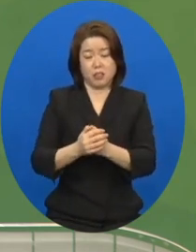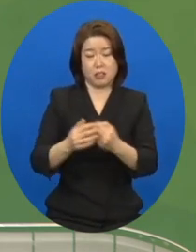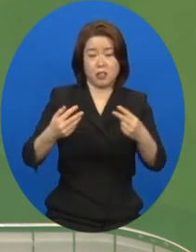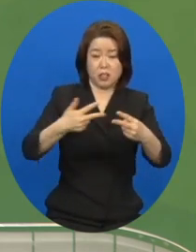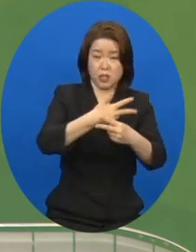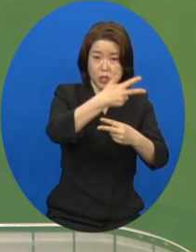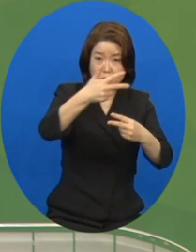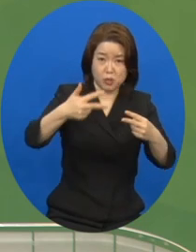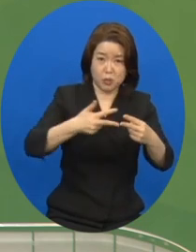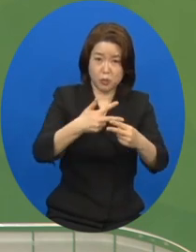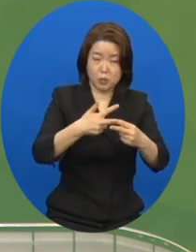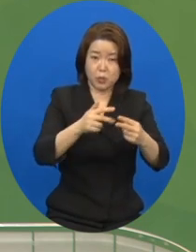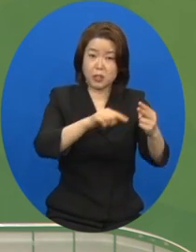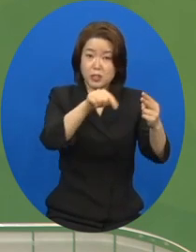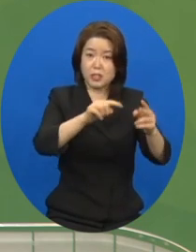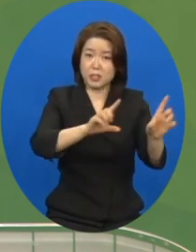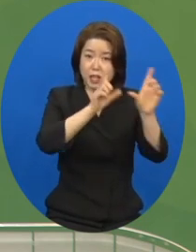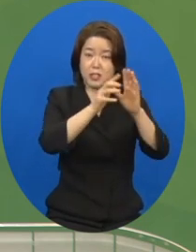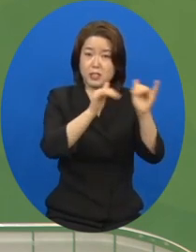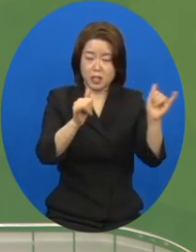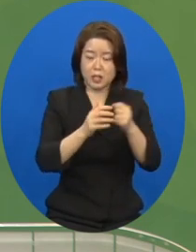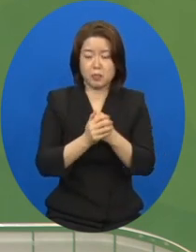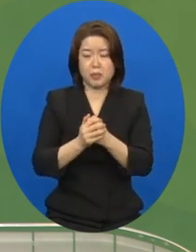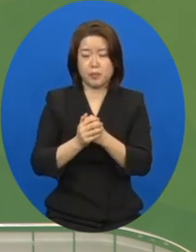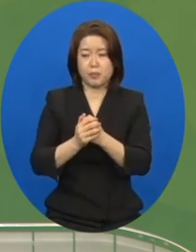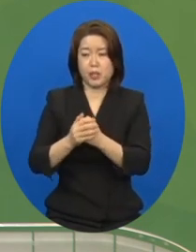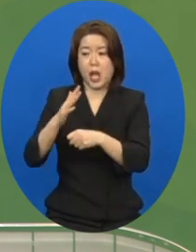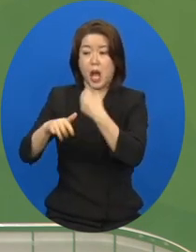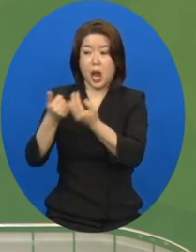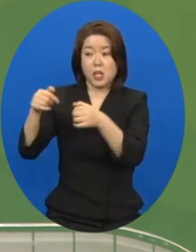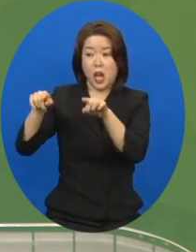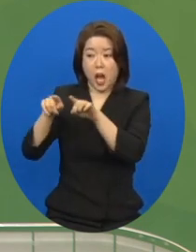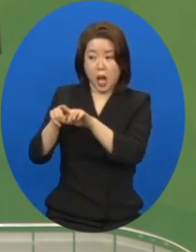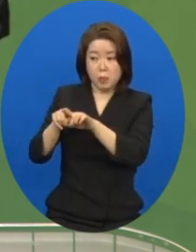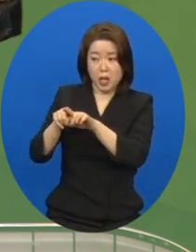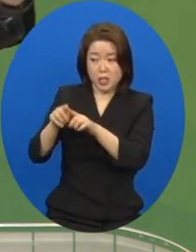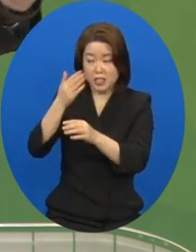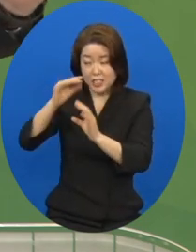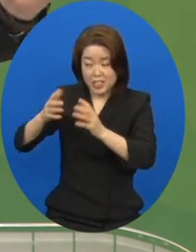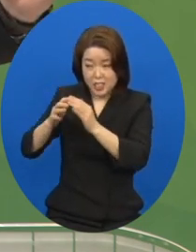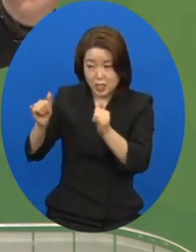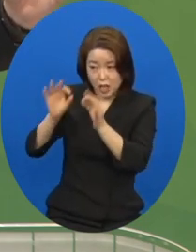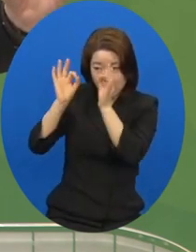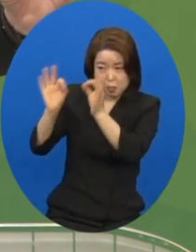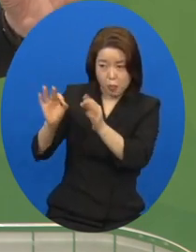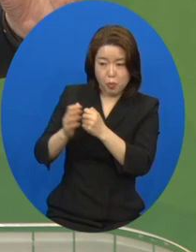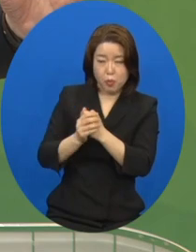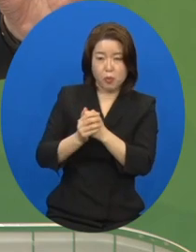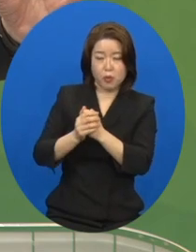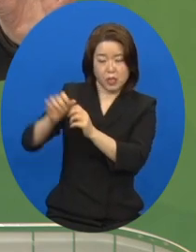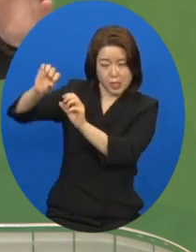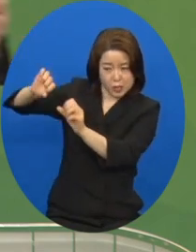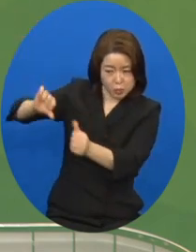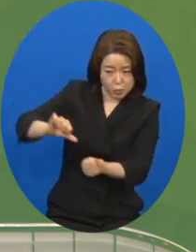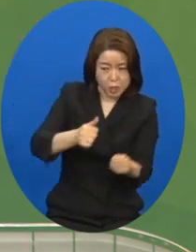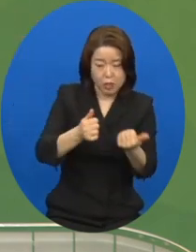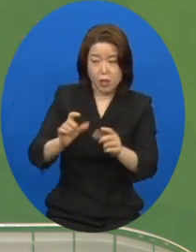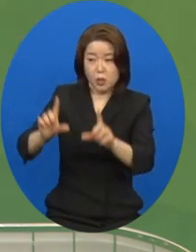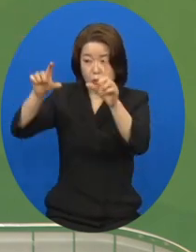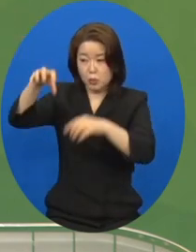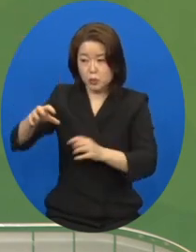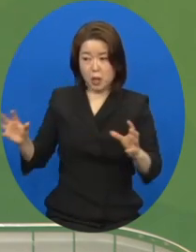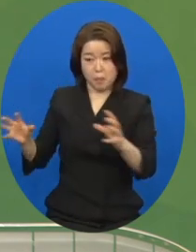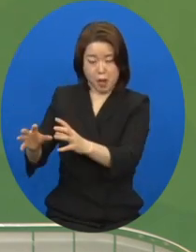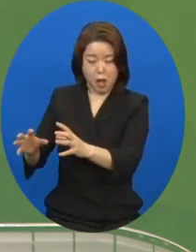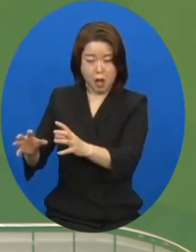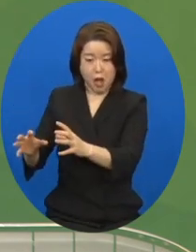사람들이, 하나님이 함께하는 이스라엘 백성들이 이제 요단강 동쪽편에 다 모였다. 요단강만